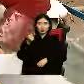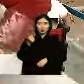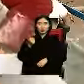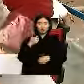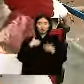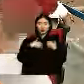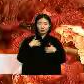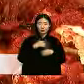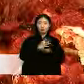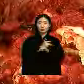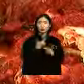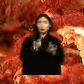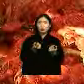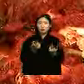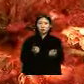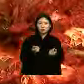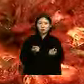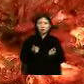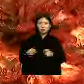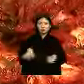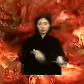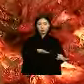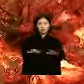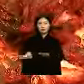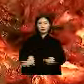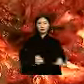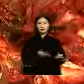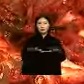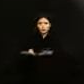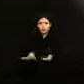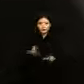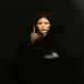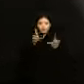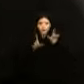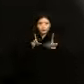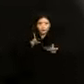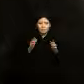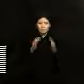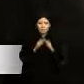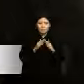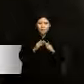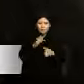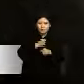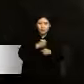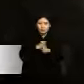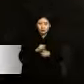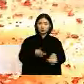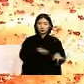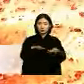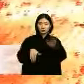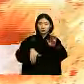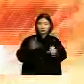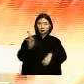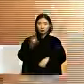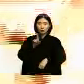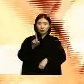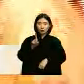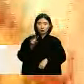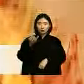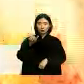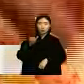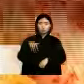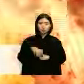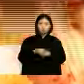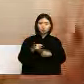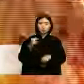아이들까지. 김장 담그기에 여념이 없습니다. 집에서 담그는 김장과의 차이점은 절인 배추며